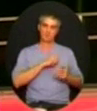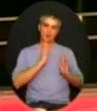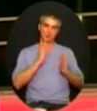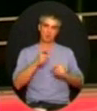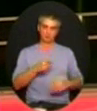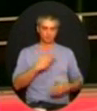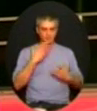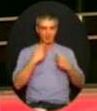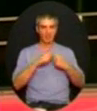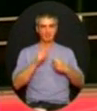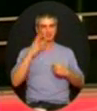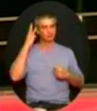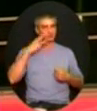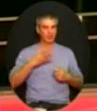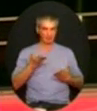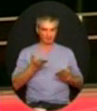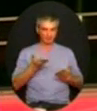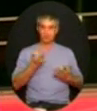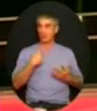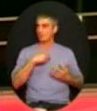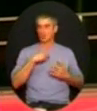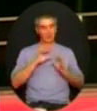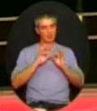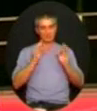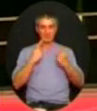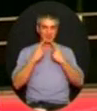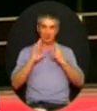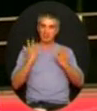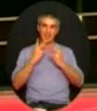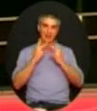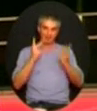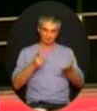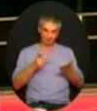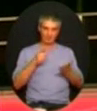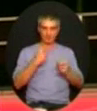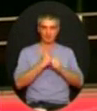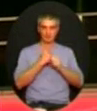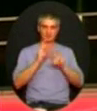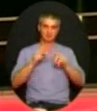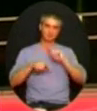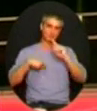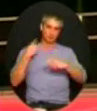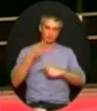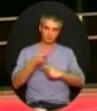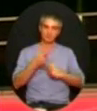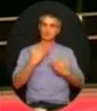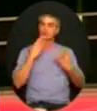הזאת. חברת הכנסת שלי, חימוביץ'. אנחנו לא נפתח עכשיו את הדיון איך לפתור את זה, אבל זה נעשה אולי בהזדמנות אחרת. תודה רבה לך.